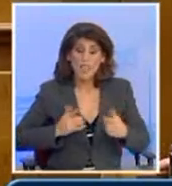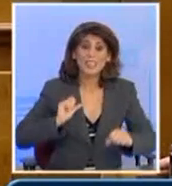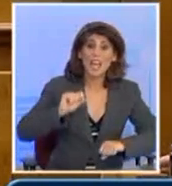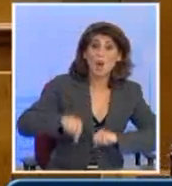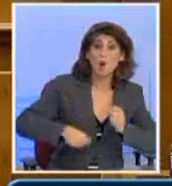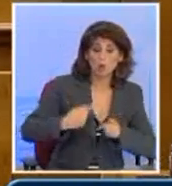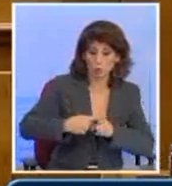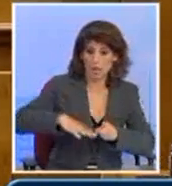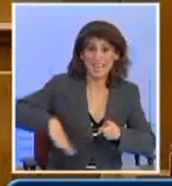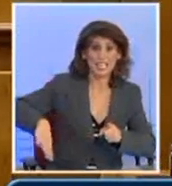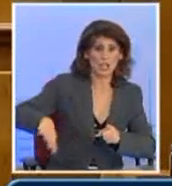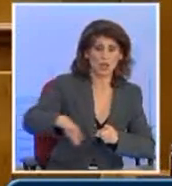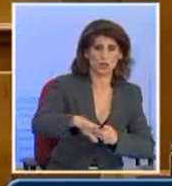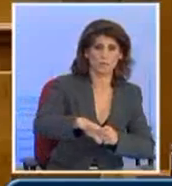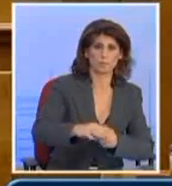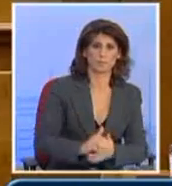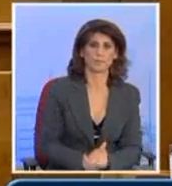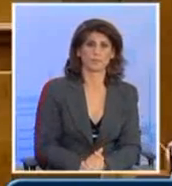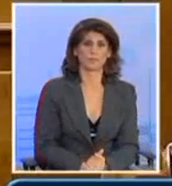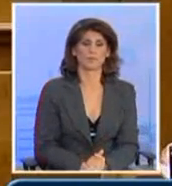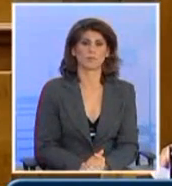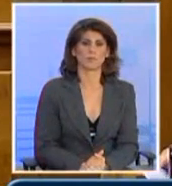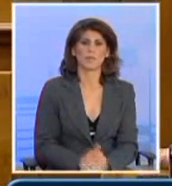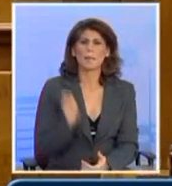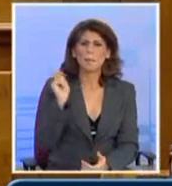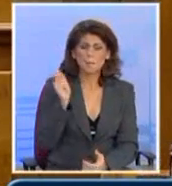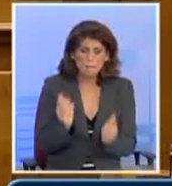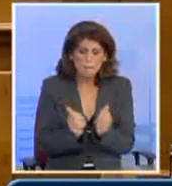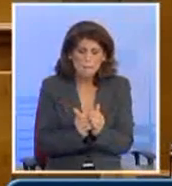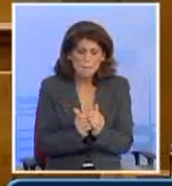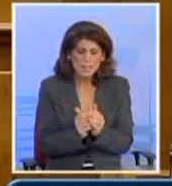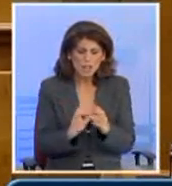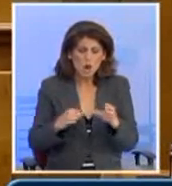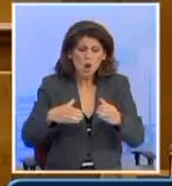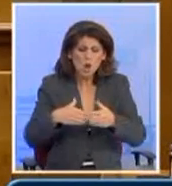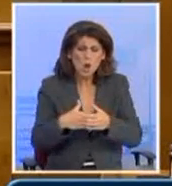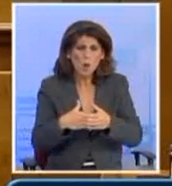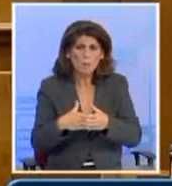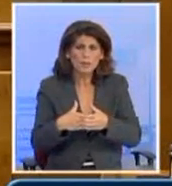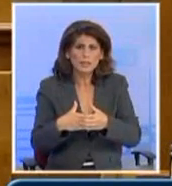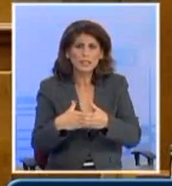των Ελλήνων σε πολιτικό μικροκομματικό πανηγύρι,